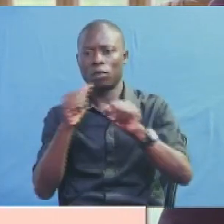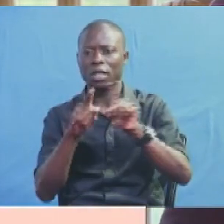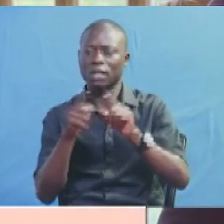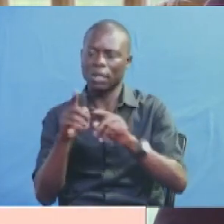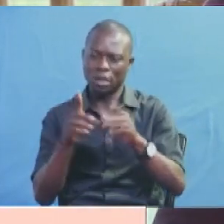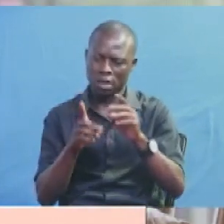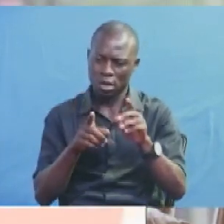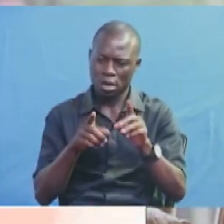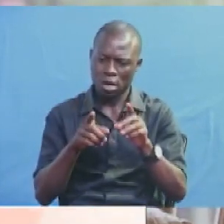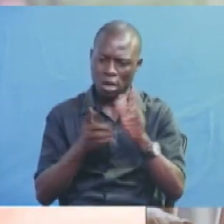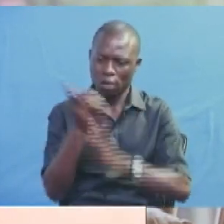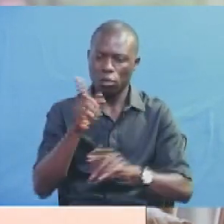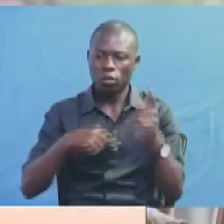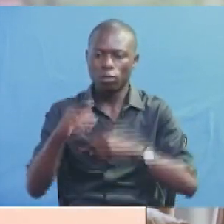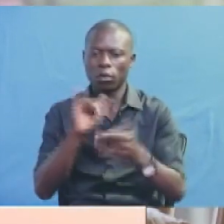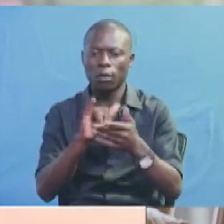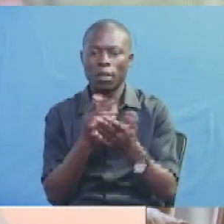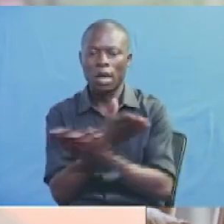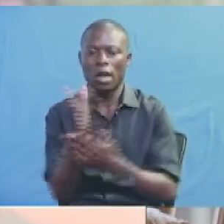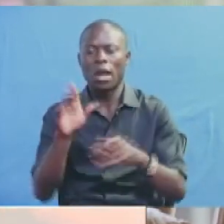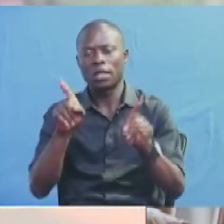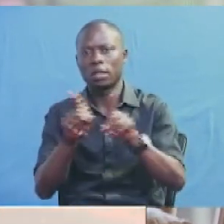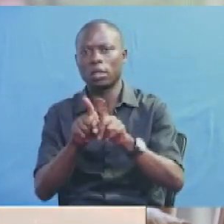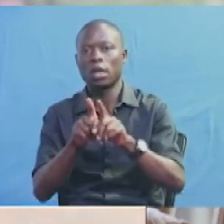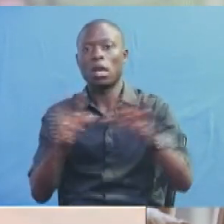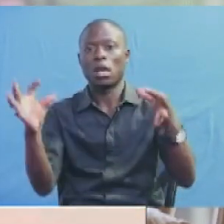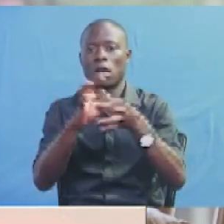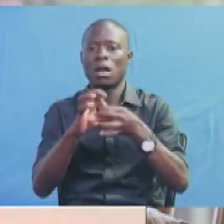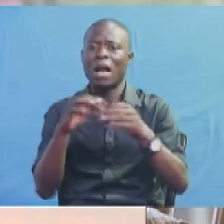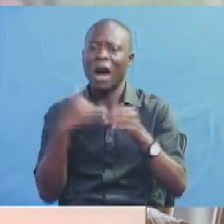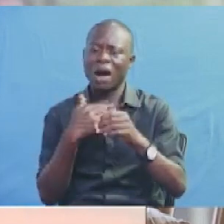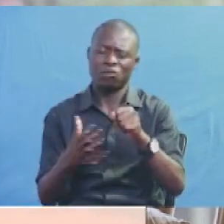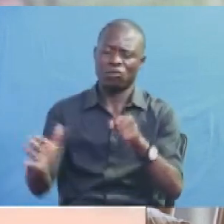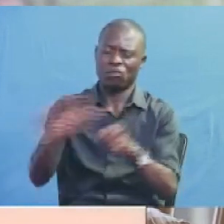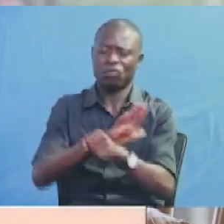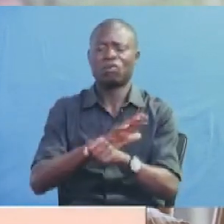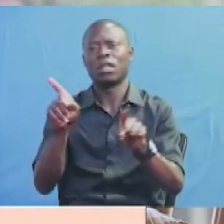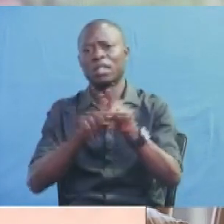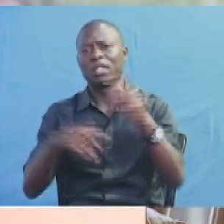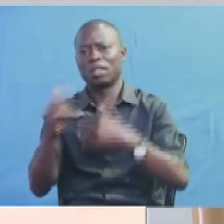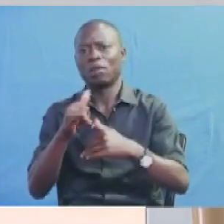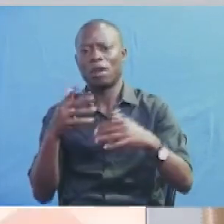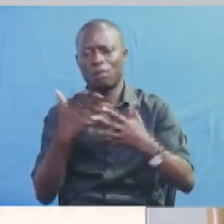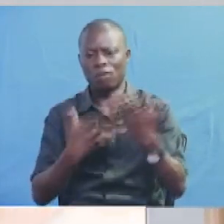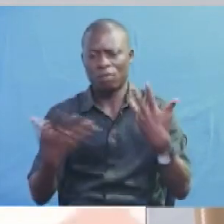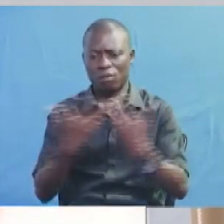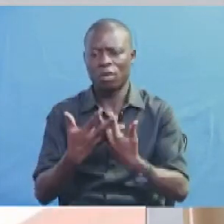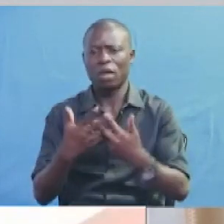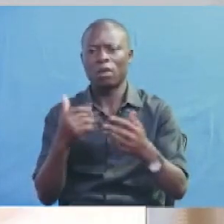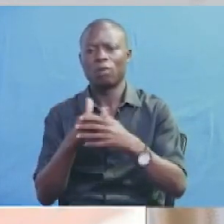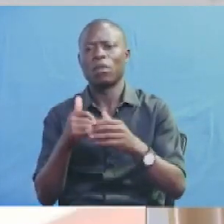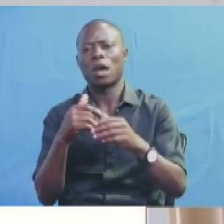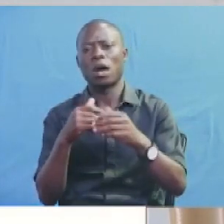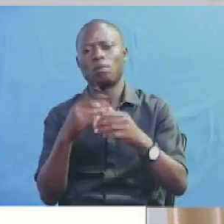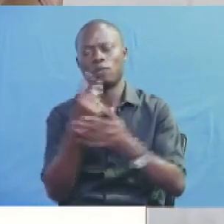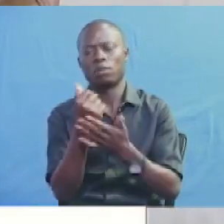sasa katika mapigano hayo na kuzitaka mamlaka husika kujaza mapengo yaliyopo ili kuhakikisha mafanikio kwa